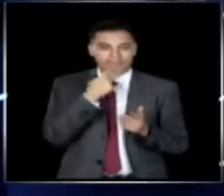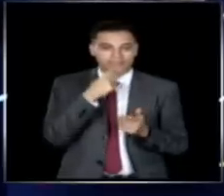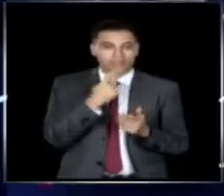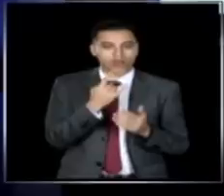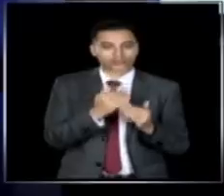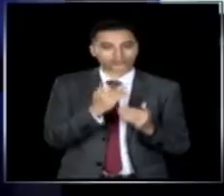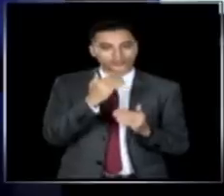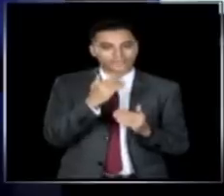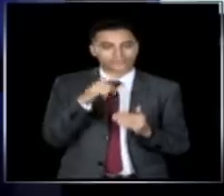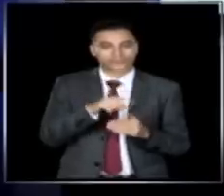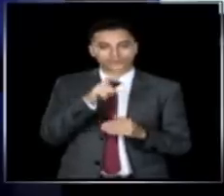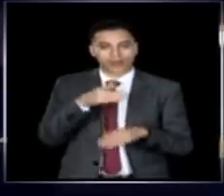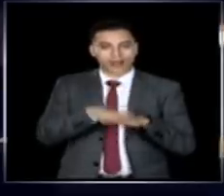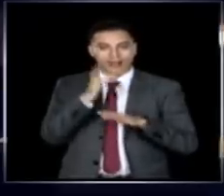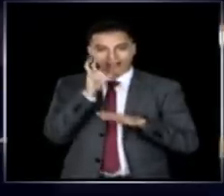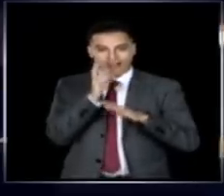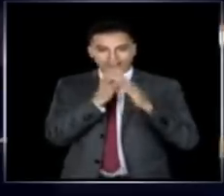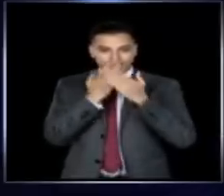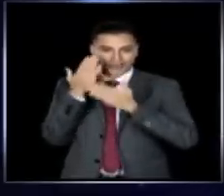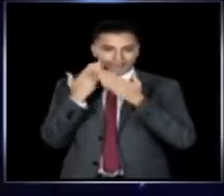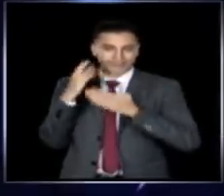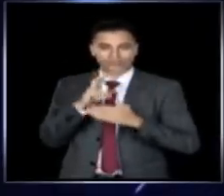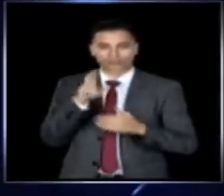وسؤال في التاريخ. تاريخ والسؤال هو: